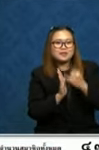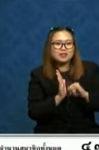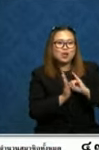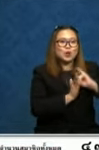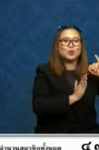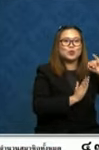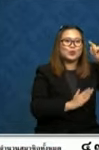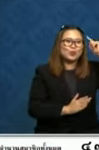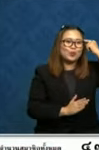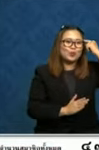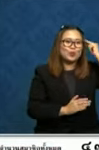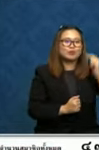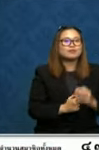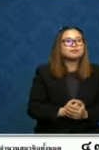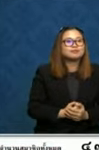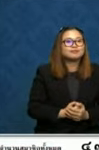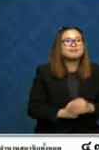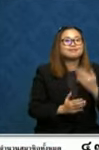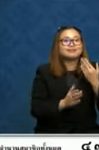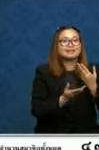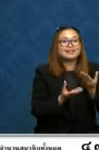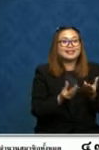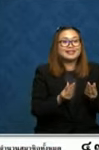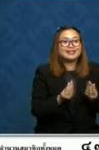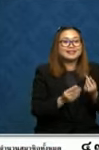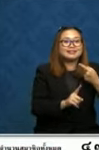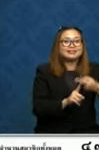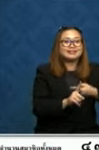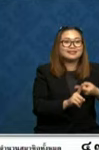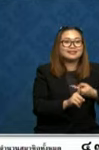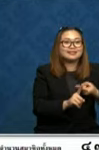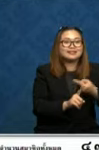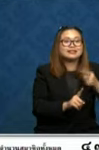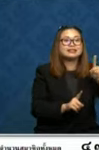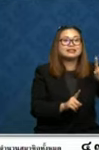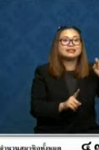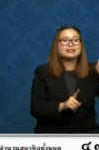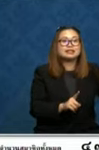ที่มีการจัดให้เช่านะครับ